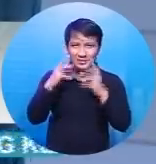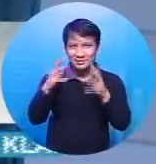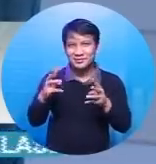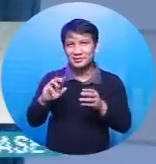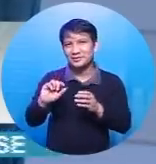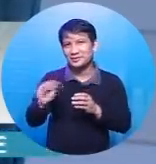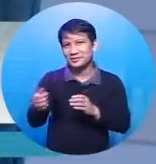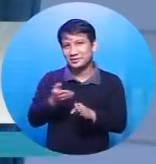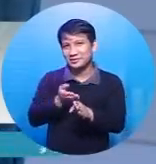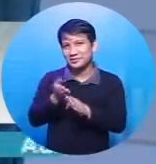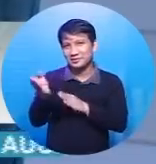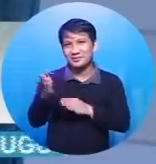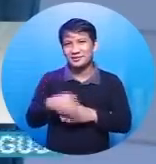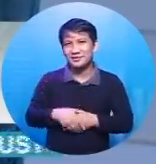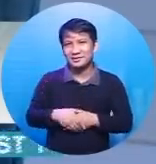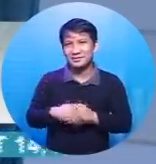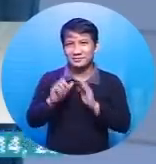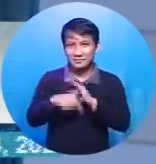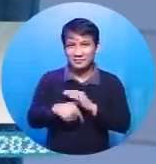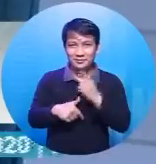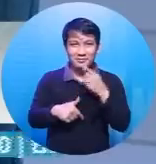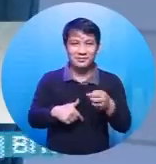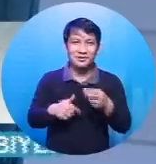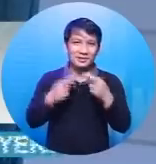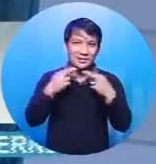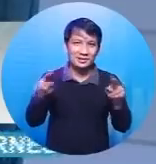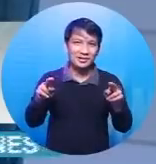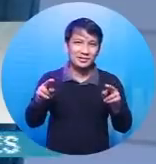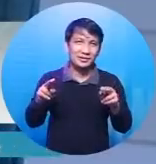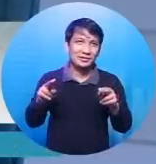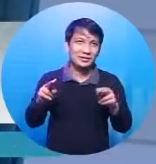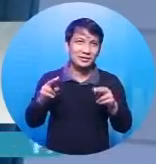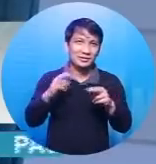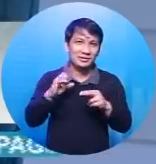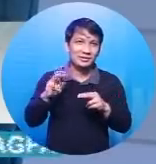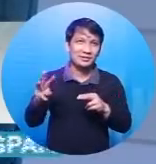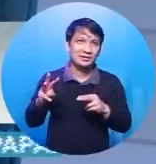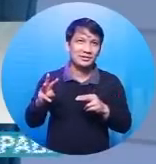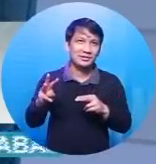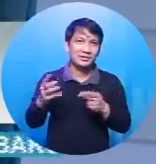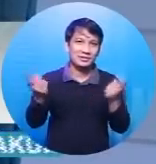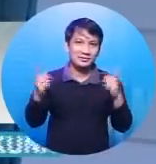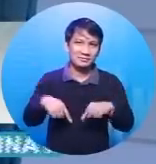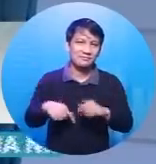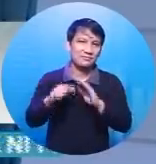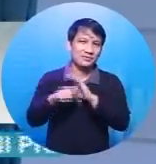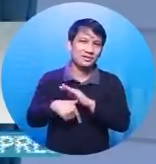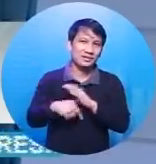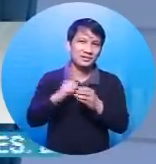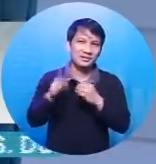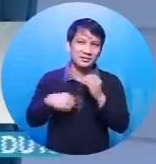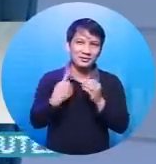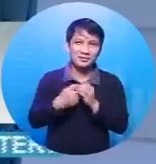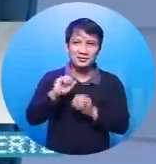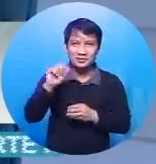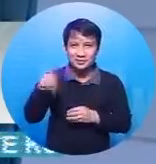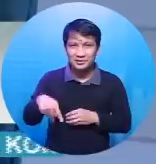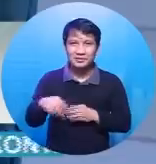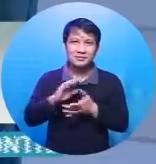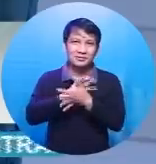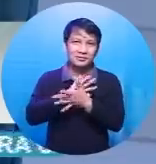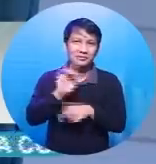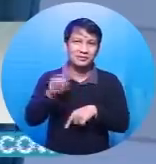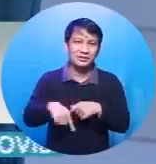in, diretso-diretso na. Pagkatapos po ng Idol, news agad. Kung gusto niyo po mga balita, pangyayari sa ating bansa, tungkol po sa SAP, tungkol po sa COVID,